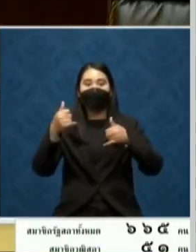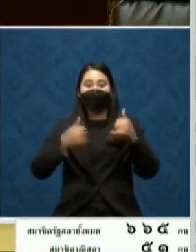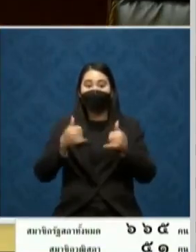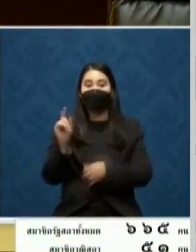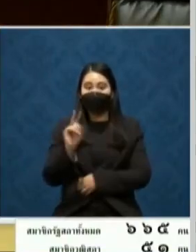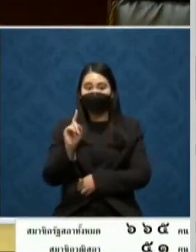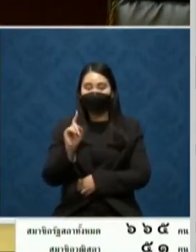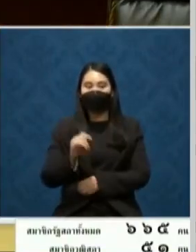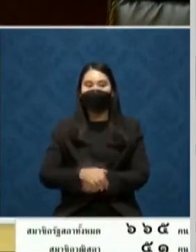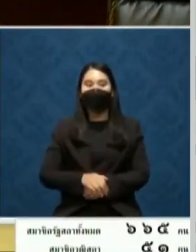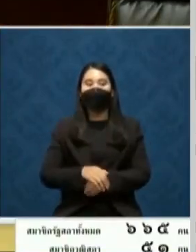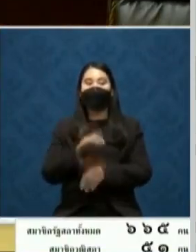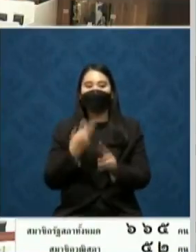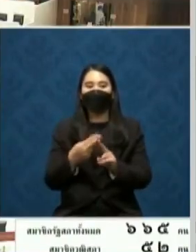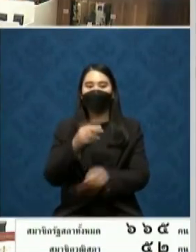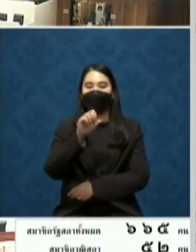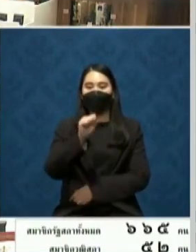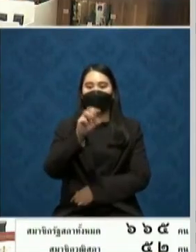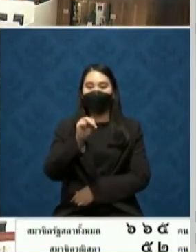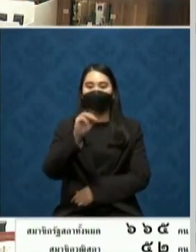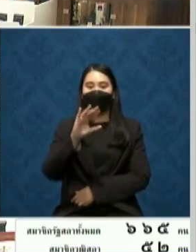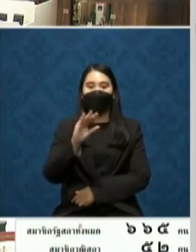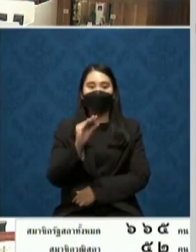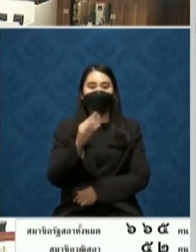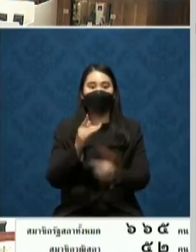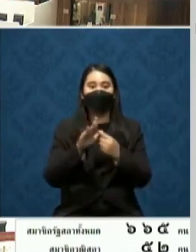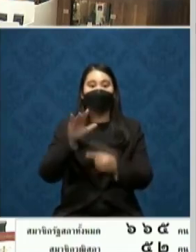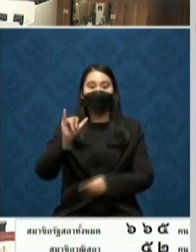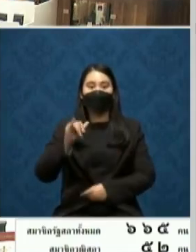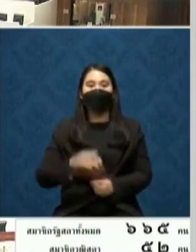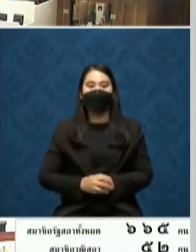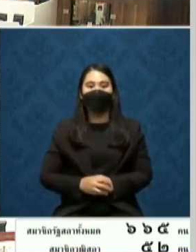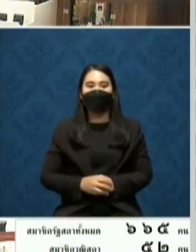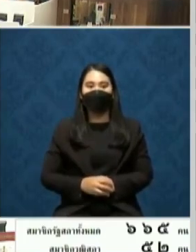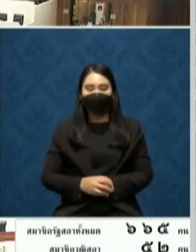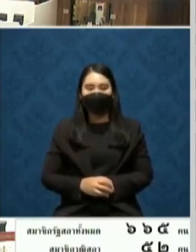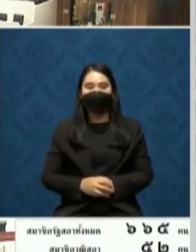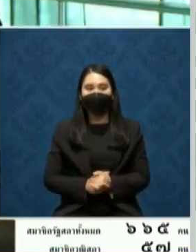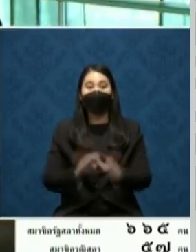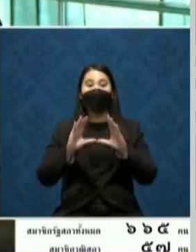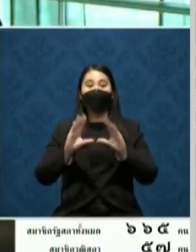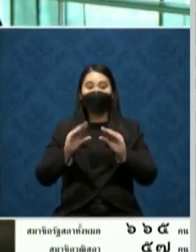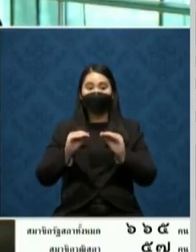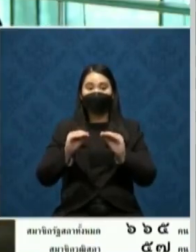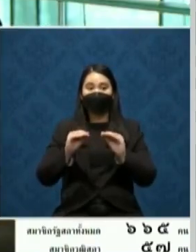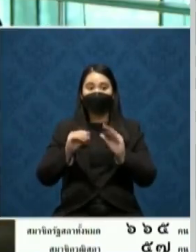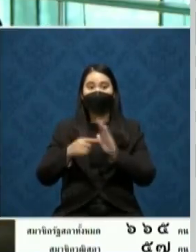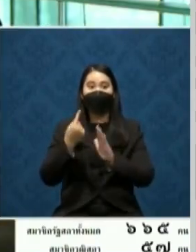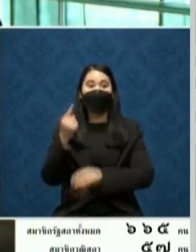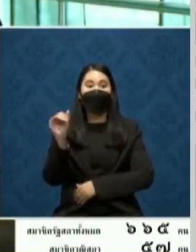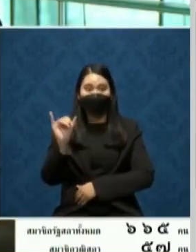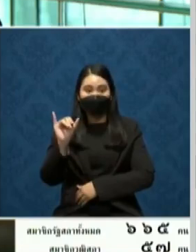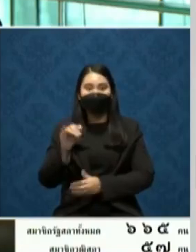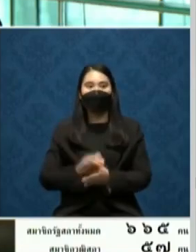หัวเข้าบ้านน่ะคุณเข้าใจไหม ครับ เสร็จเรียบร้อยแล้วก็เอาไปปราศัยทั้งที่เรื่องนี้รู้อยู่ชัดเจน